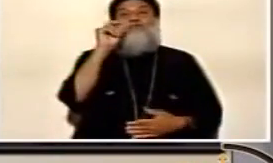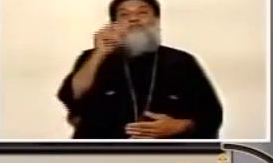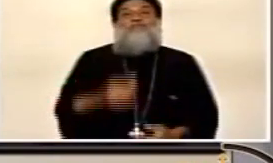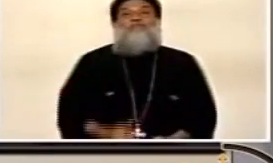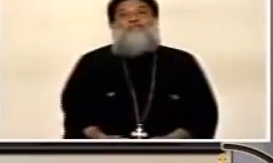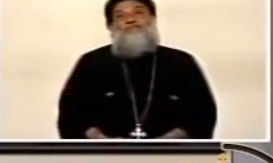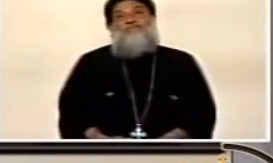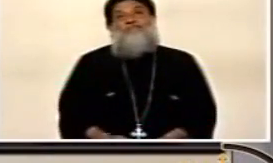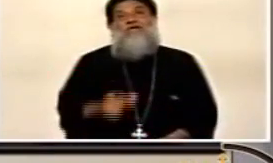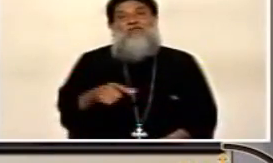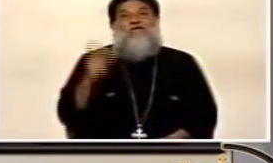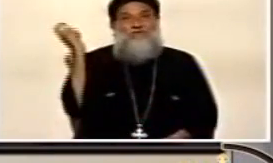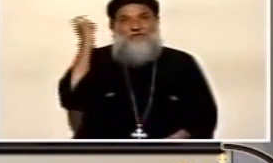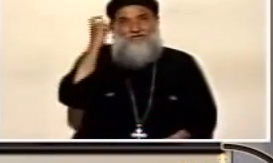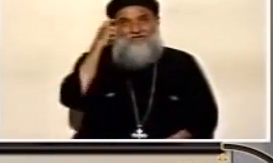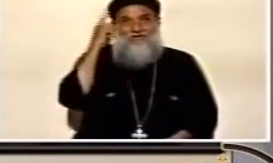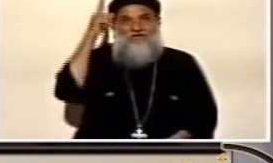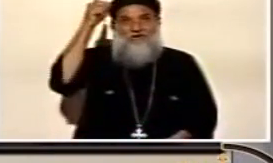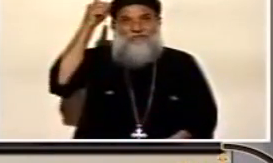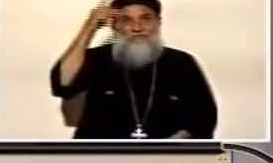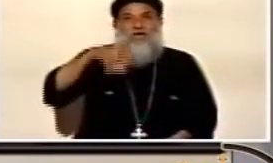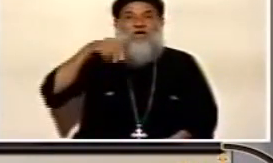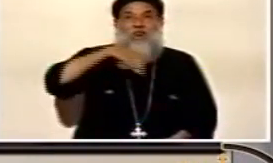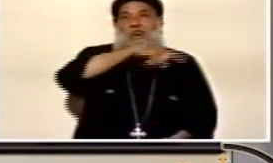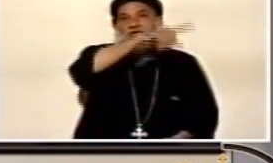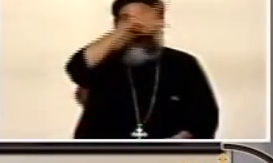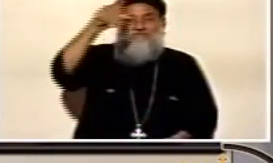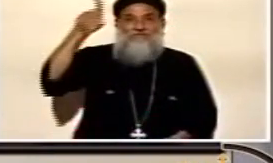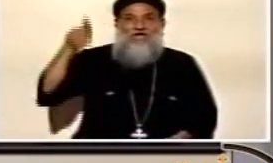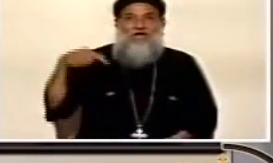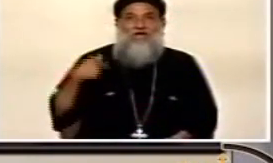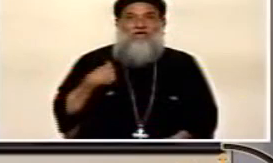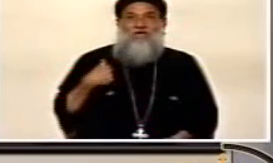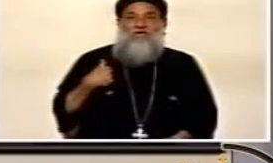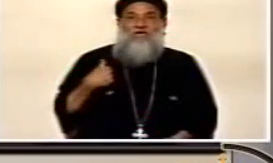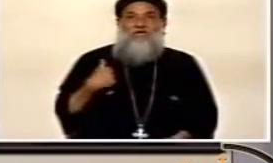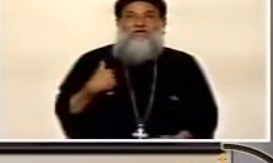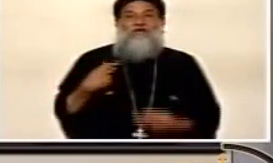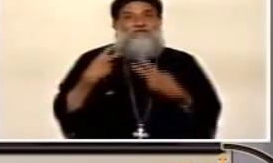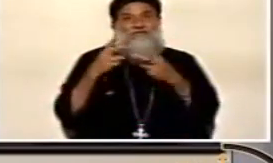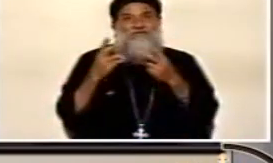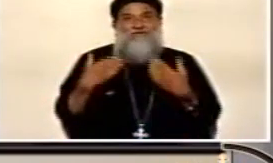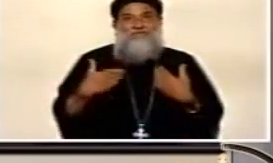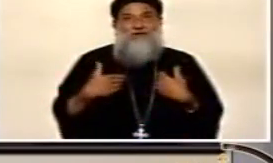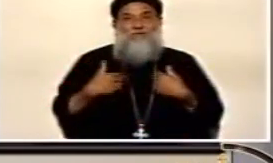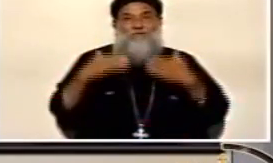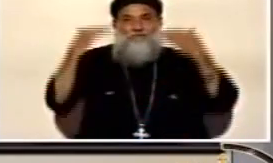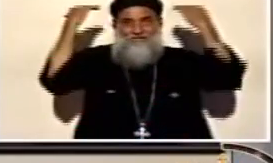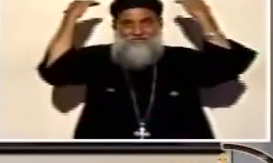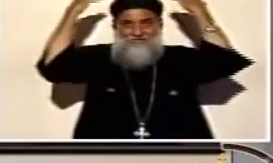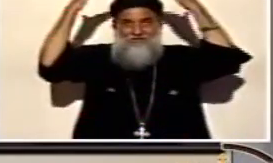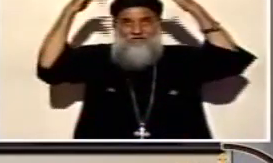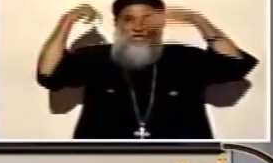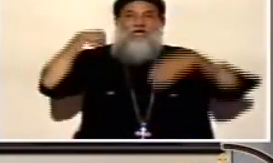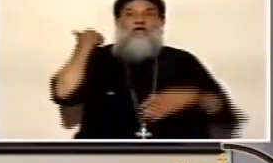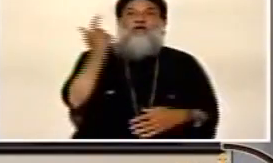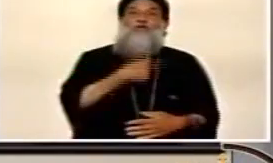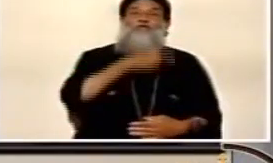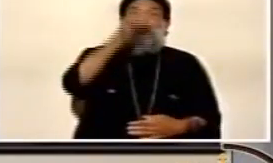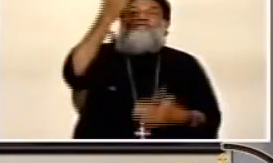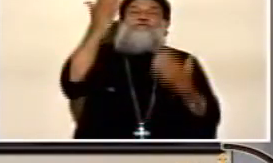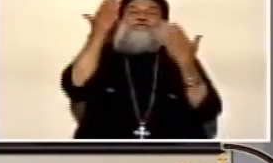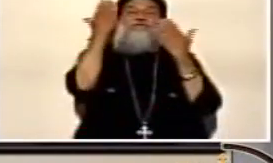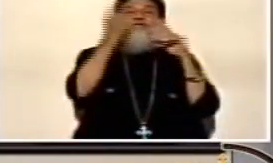بيقول: الآن علمت أن الرب قد خلص مسيحه، يستجيب له من سماء قدسه. يا